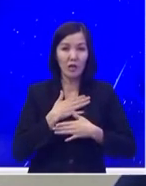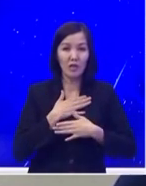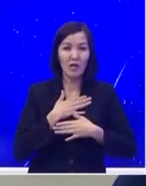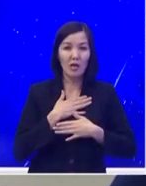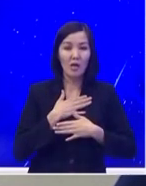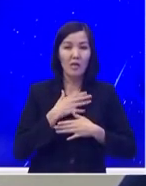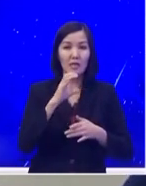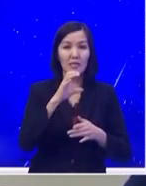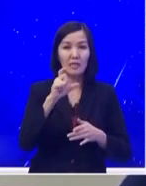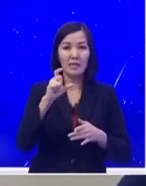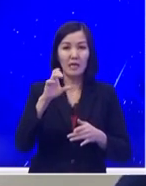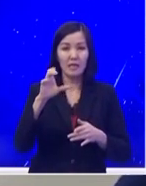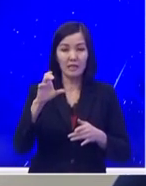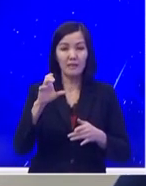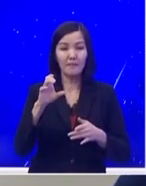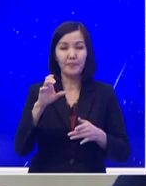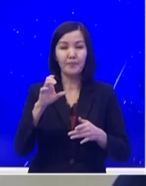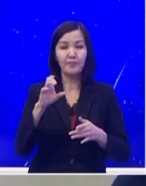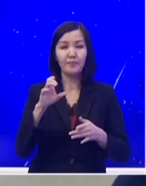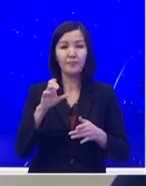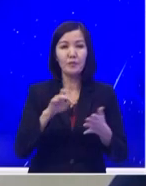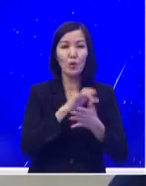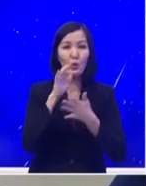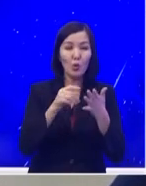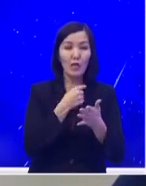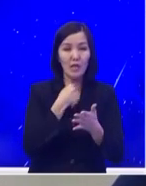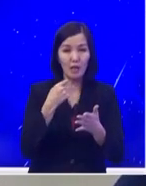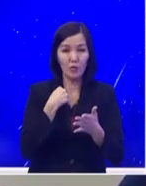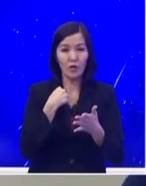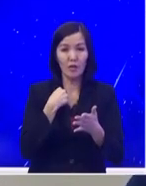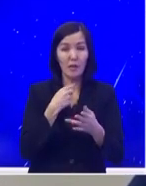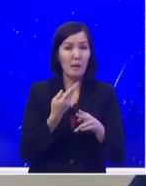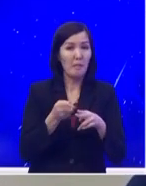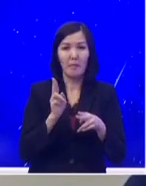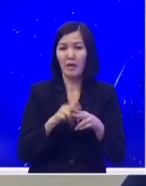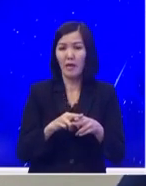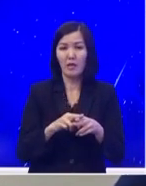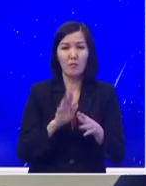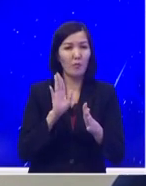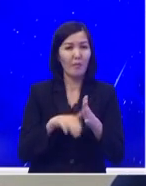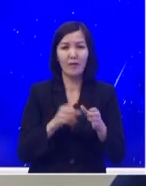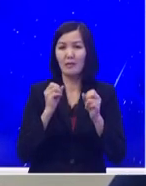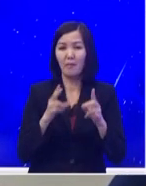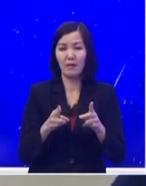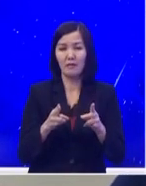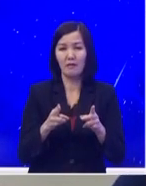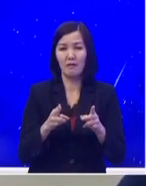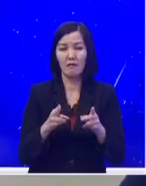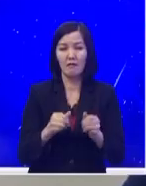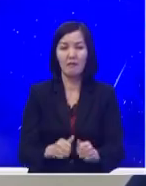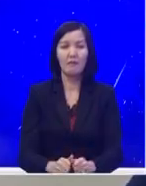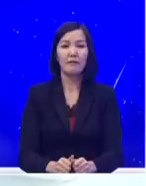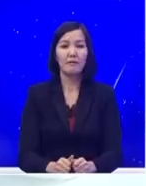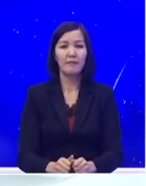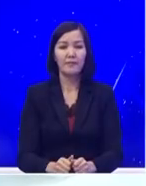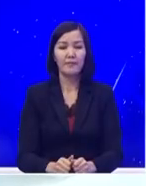облсэс и нацэкс города Талдыкургана. Поэтому вода безопасно поступает к жителям нашего